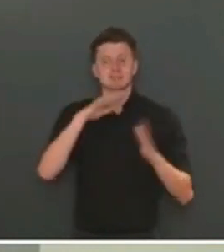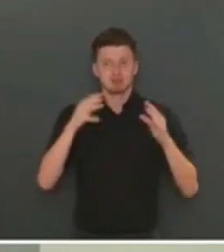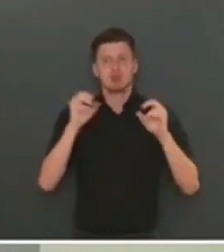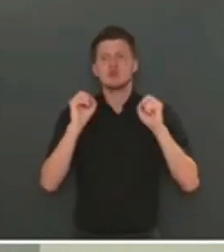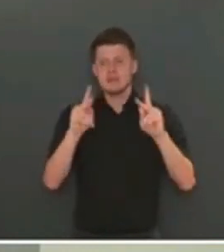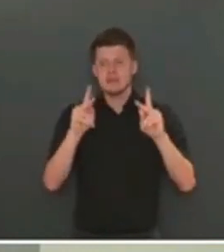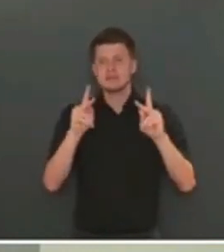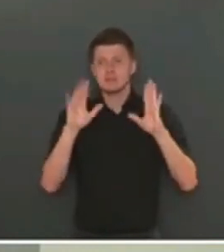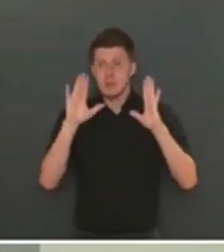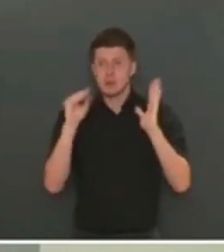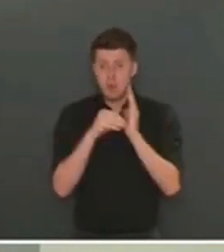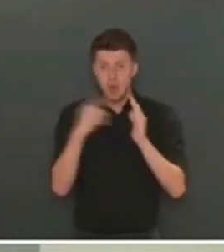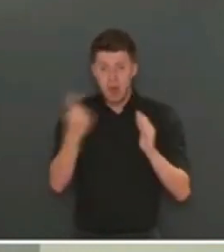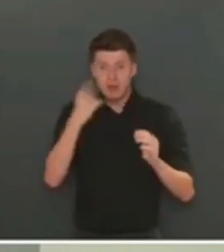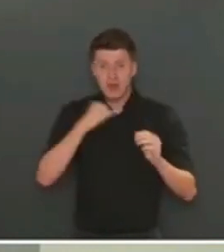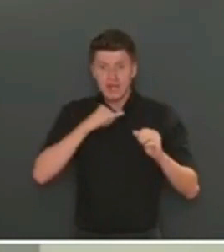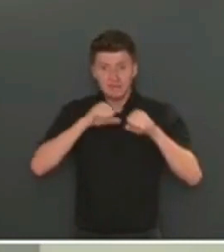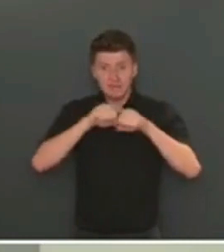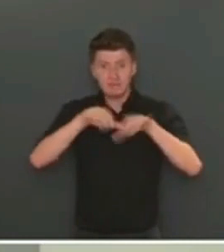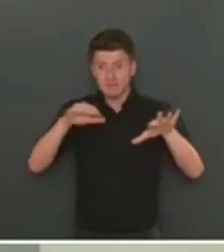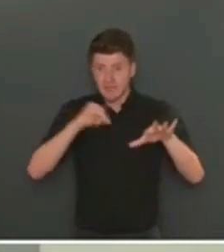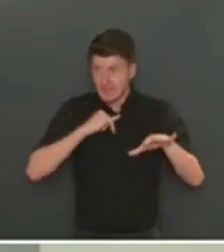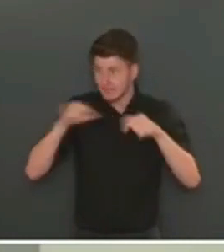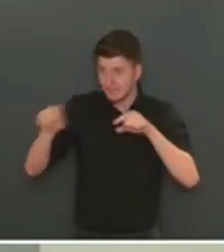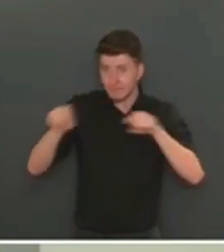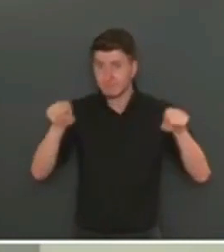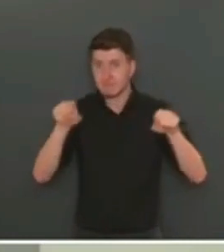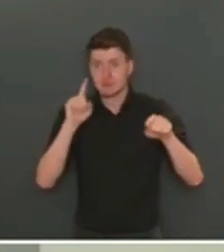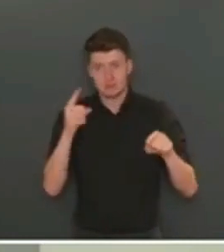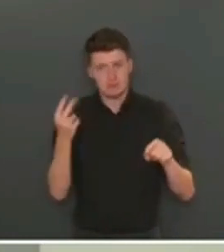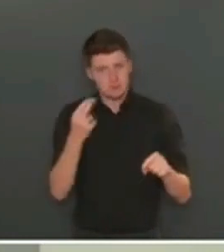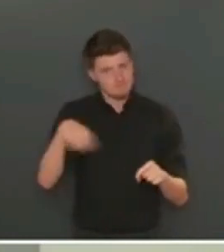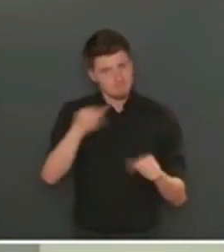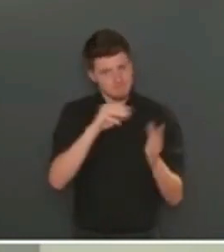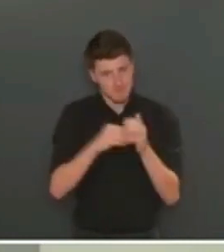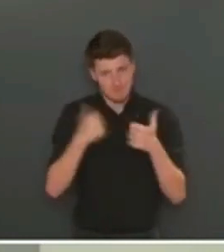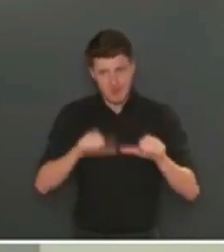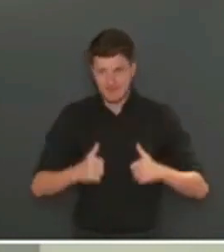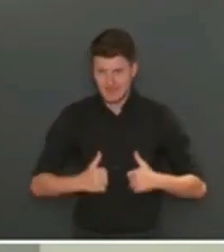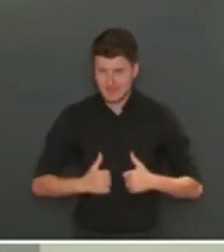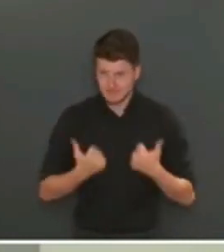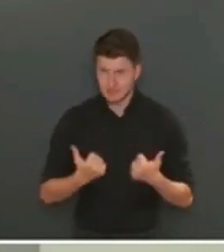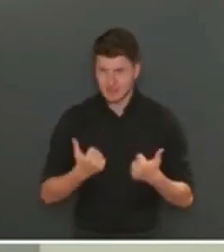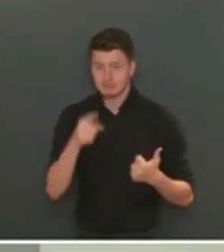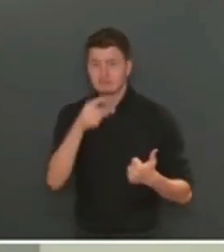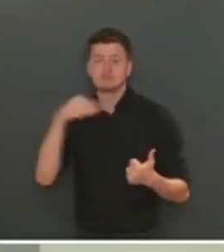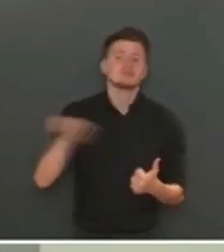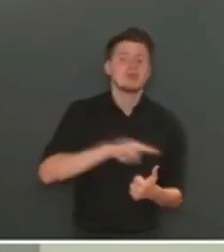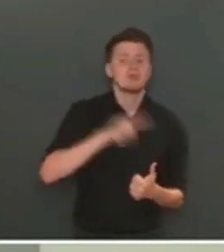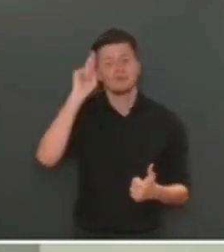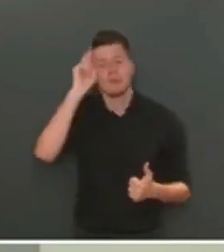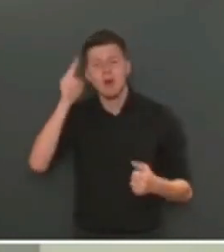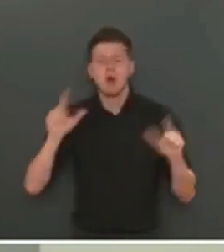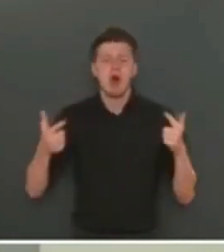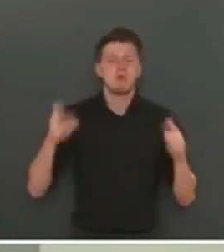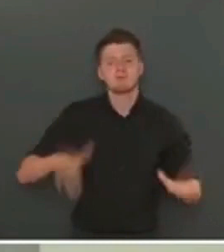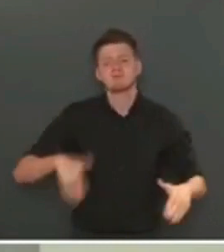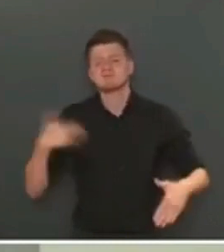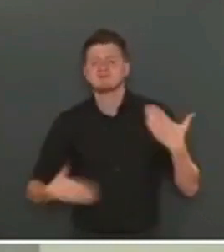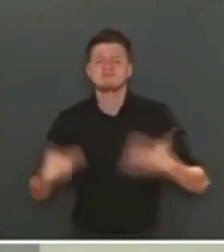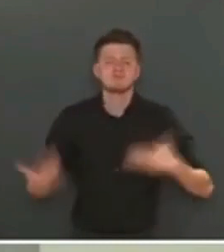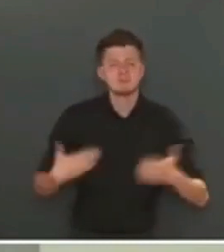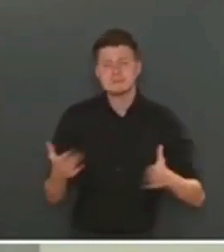سبتمبر واكدت سوفي ويلميز على ان بعض الاشخاص العائدين من المناطق الحمراء